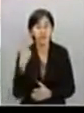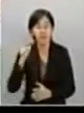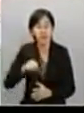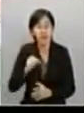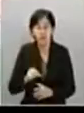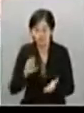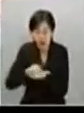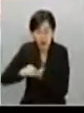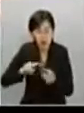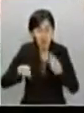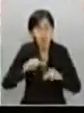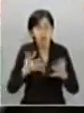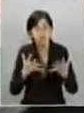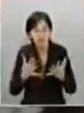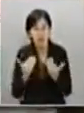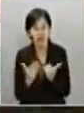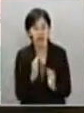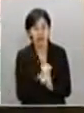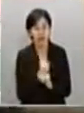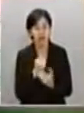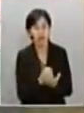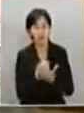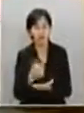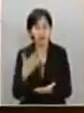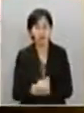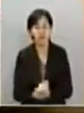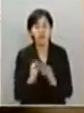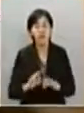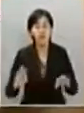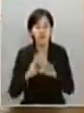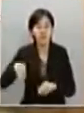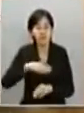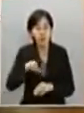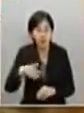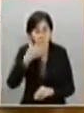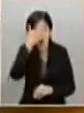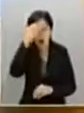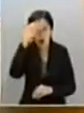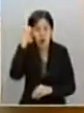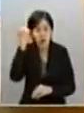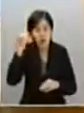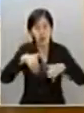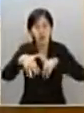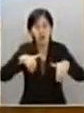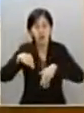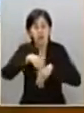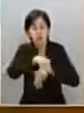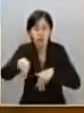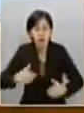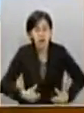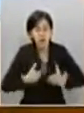รวจแต่คราวนี้เจ้าหน้าที่ก็ลงไปช่วยเหลือแล้วสำคัญครับหลายๆคนเนี่ยอาจจะลืมไปแล้วนะฮะว่าชาวบ้านเนี่ยอยู่กันแบบไหน